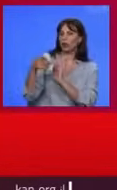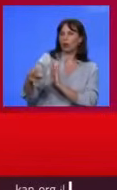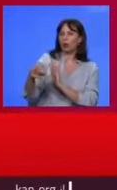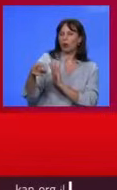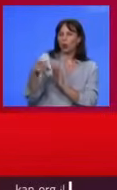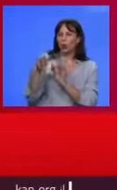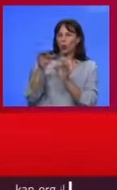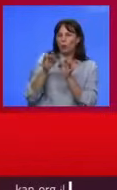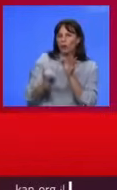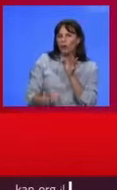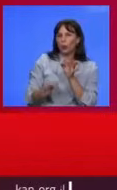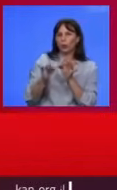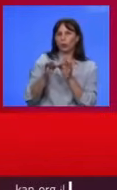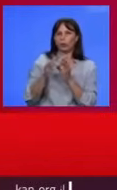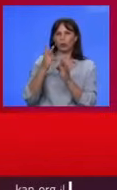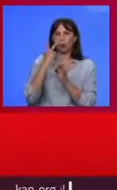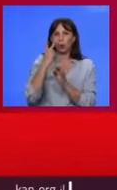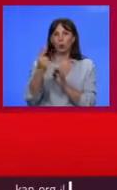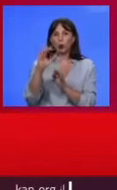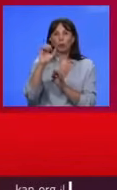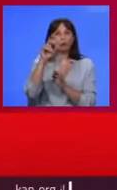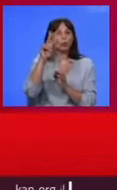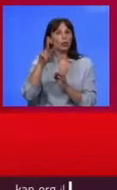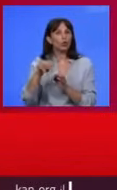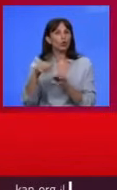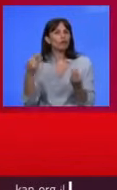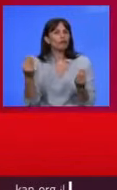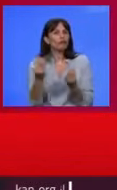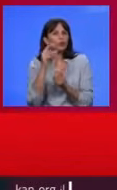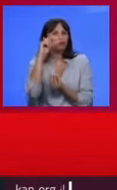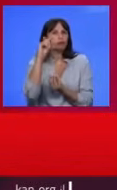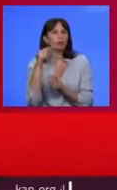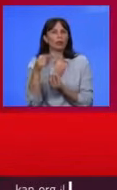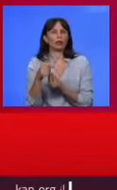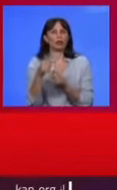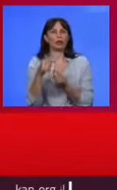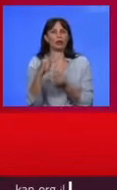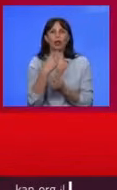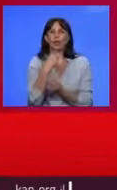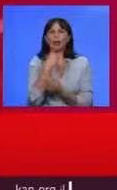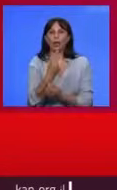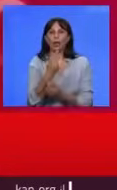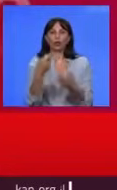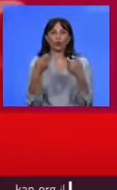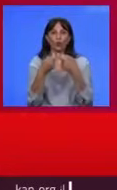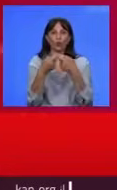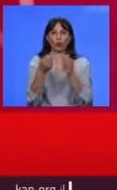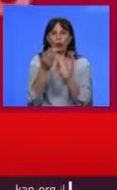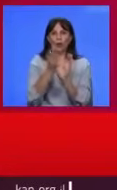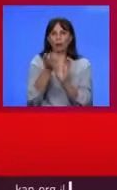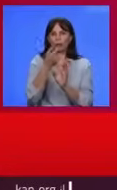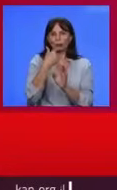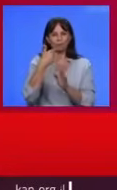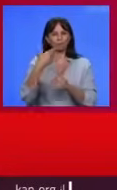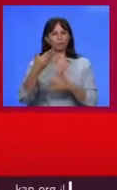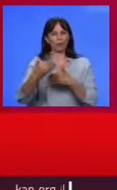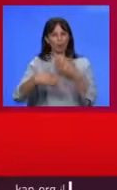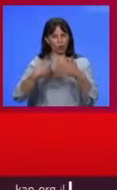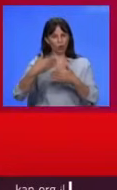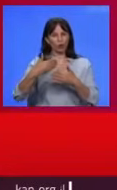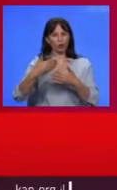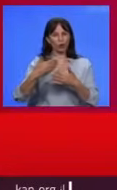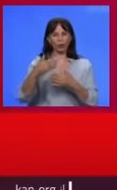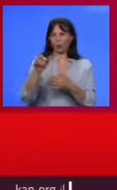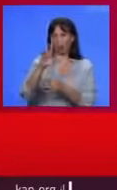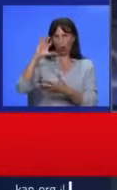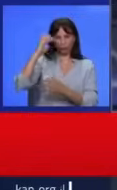שלו, לראות אם בכלל יש איזשהו שמץ של טענה לפסיכיאטריה. המשך יבוא. הוא לא פסיכי,